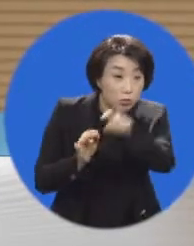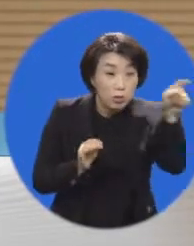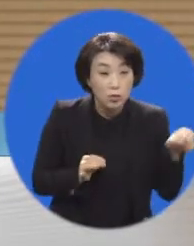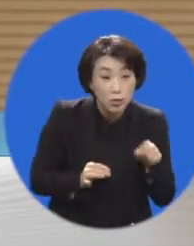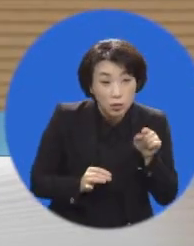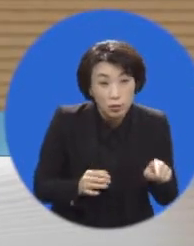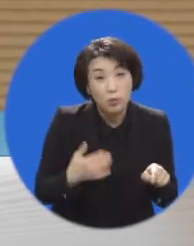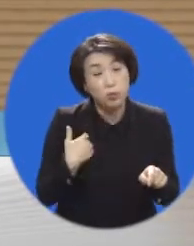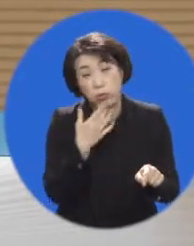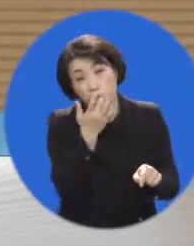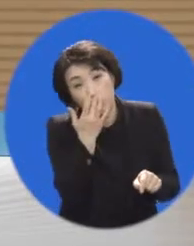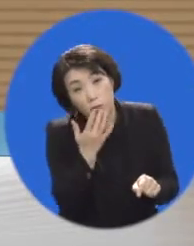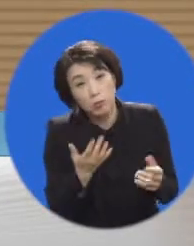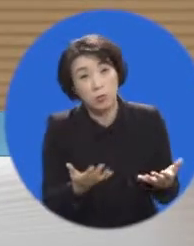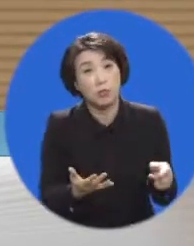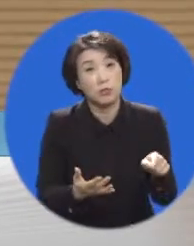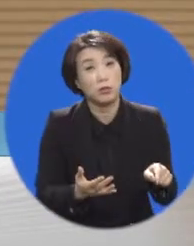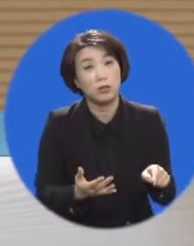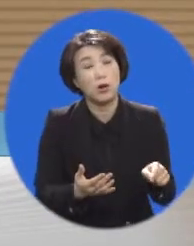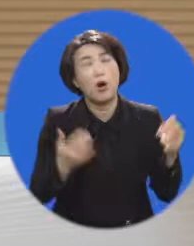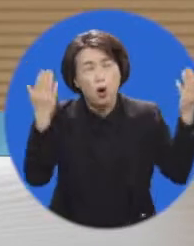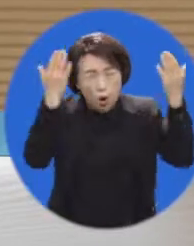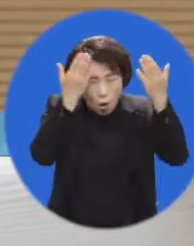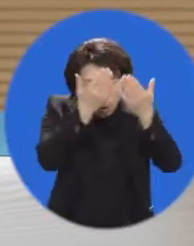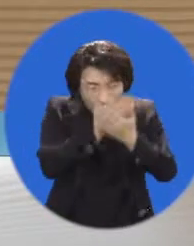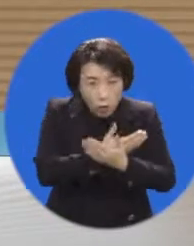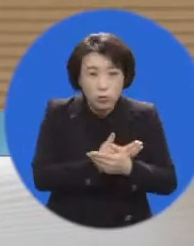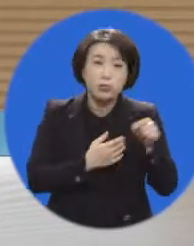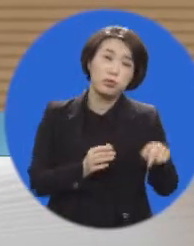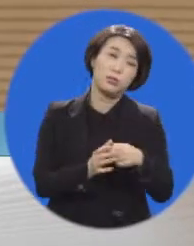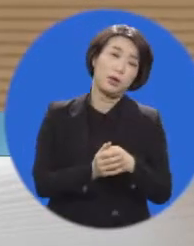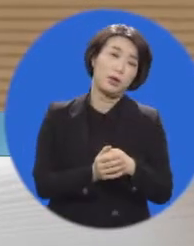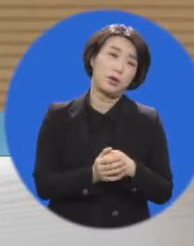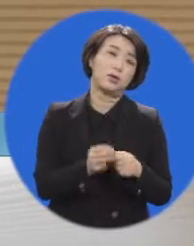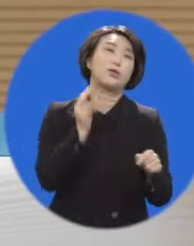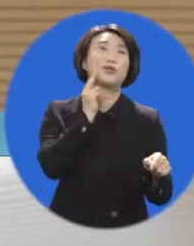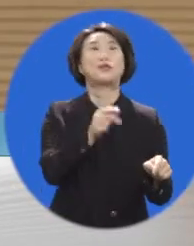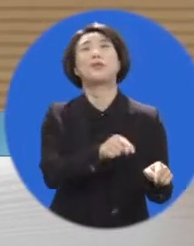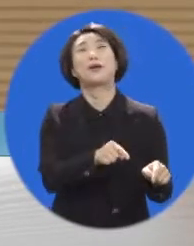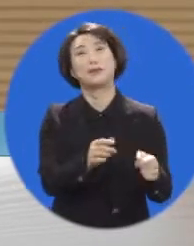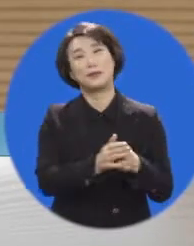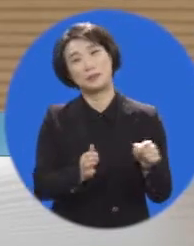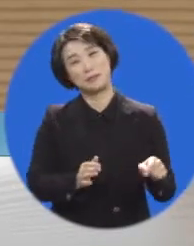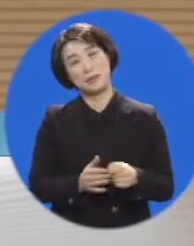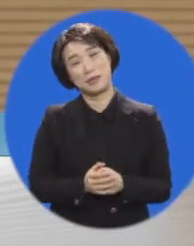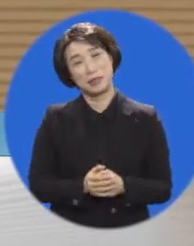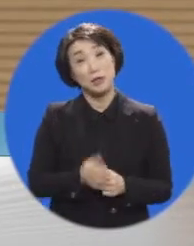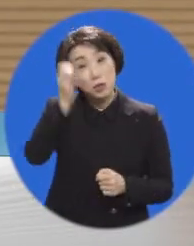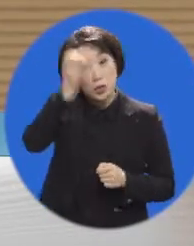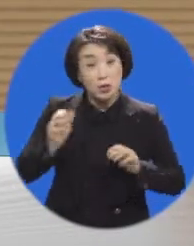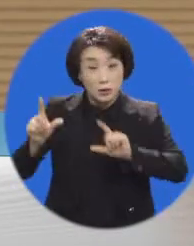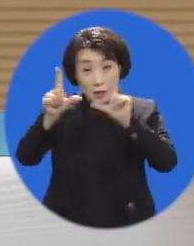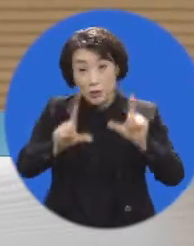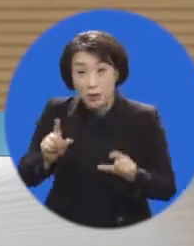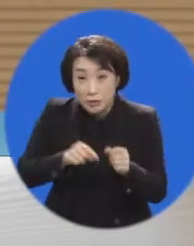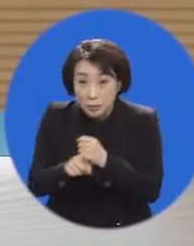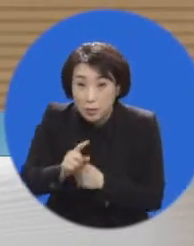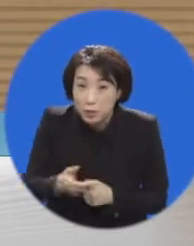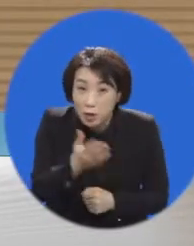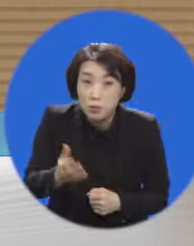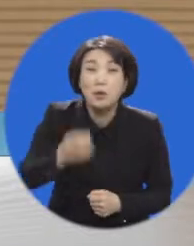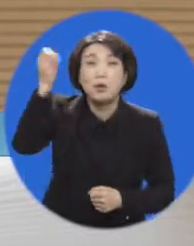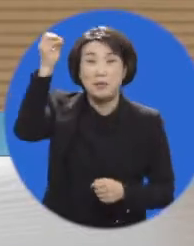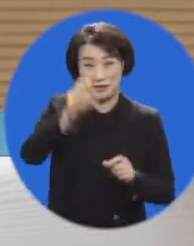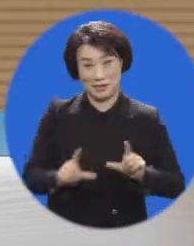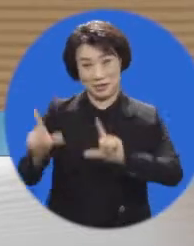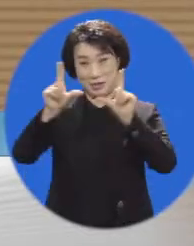자체를 모르면 얼마나 어두움에 빠짐이 심각하겠어요. 영적 생활은 뭐냐? 빛의